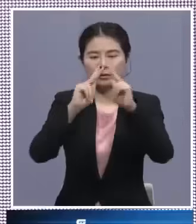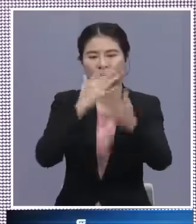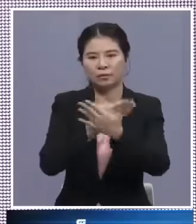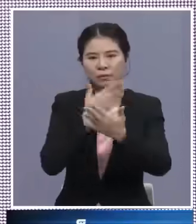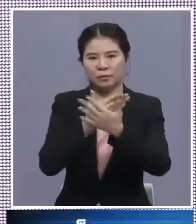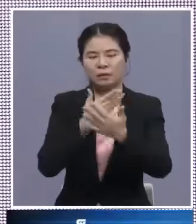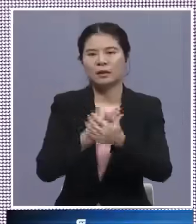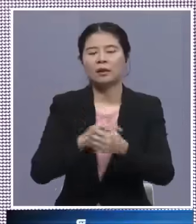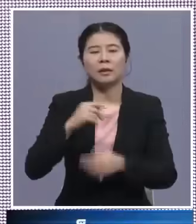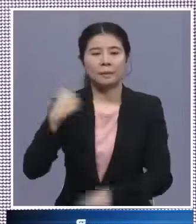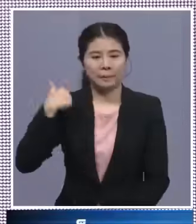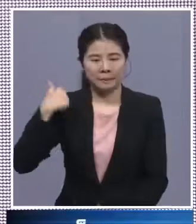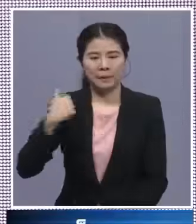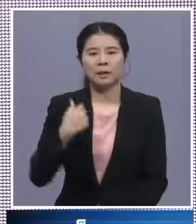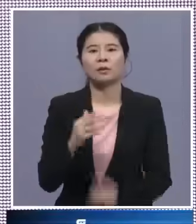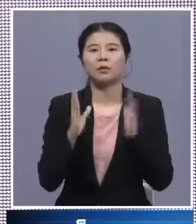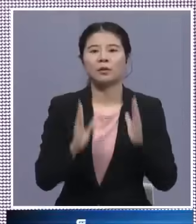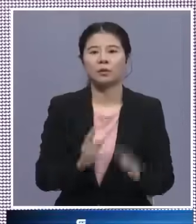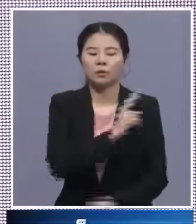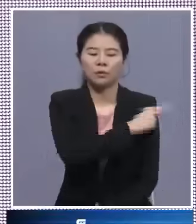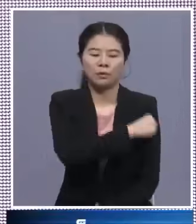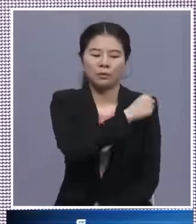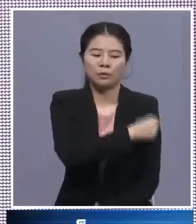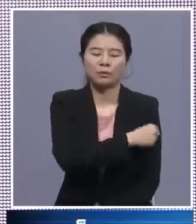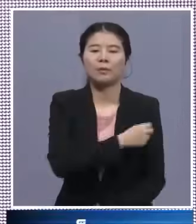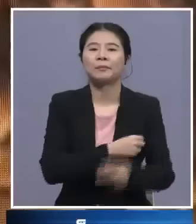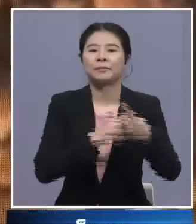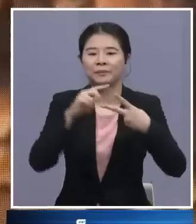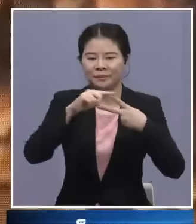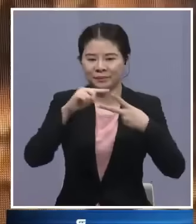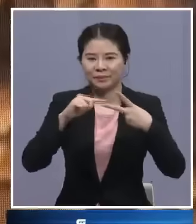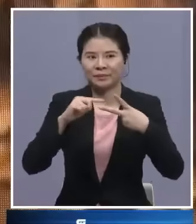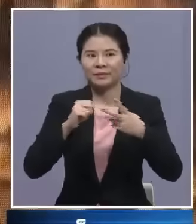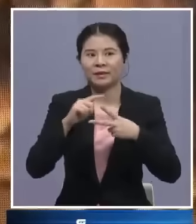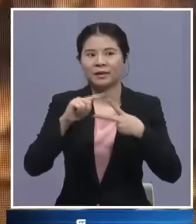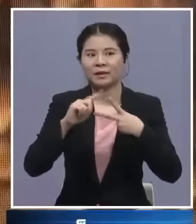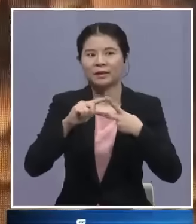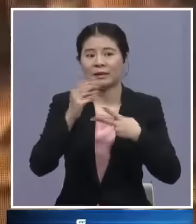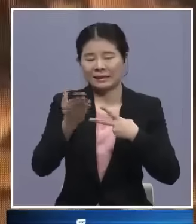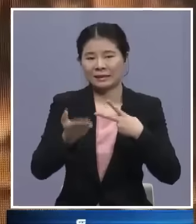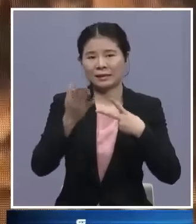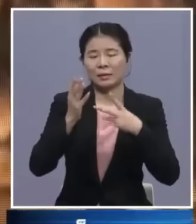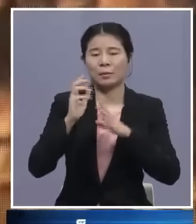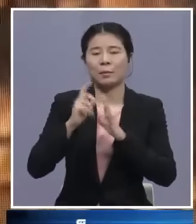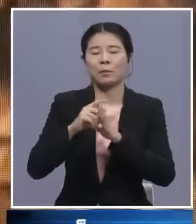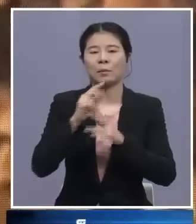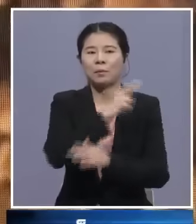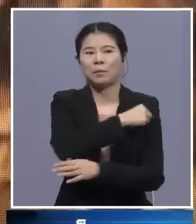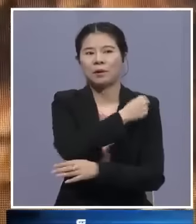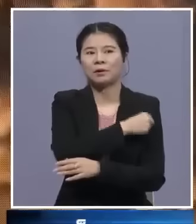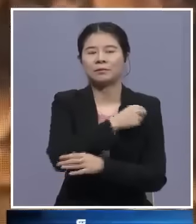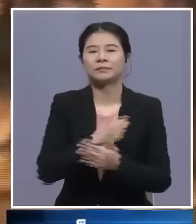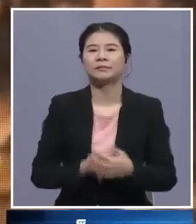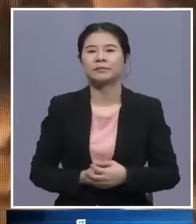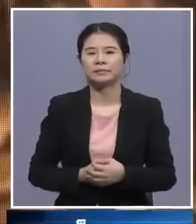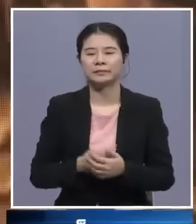ตอนนี้มี 2หมอครับเป็น 2หมอที่ออกมาพูดเรื่องนี้คือหมอเลี้ยบสุรพงษ์เบลลีและหมอมิ้งนาย